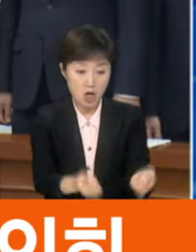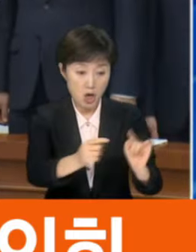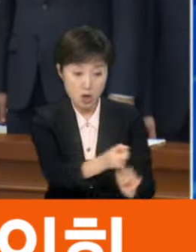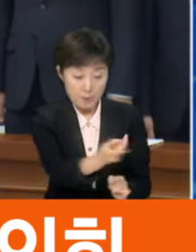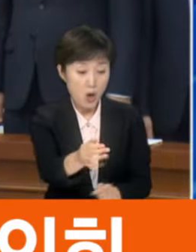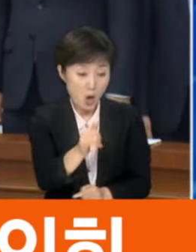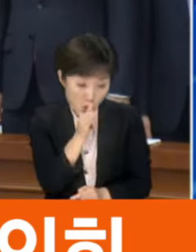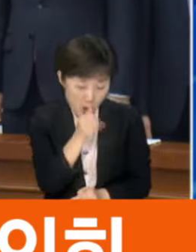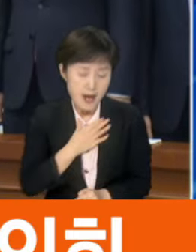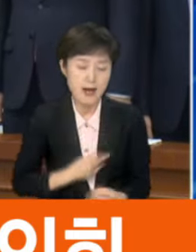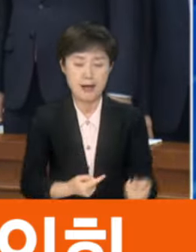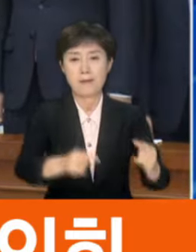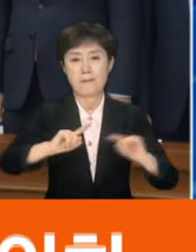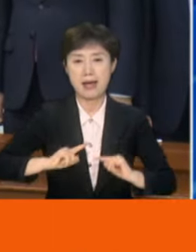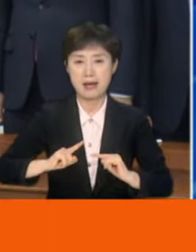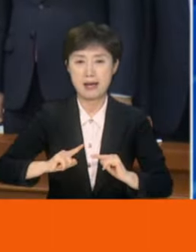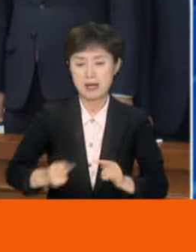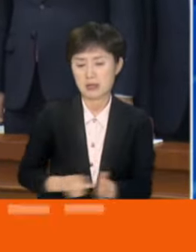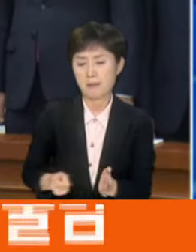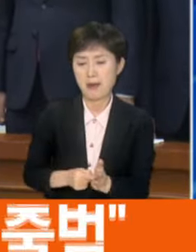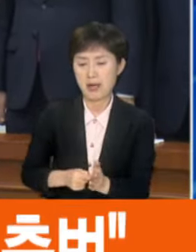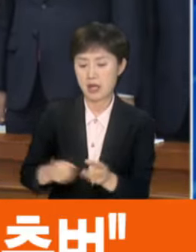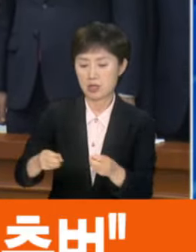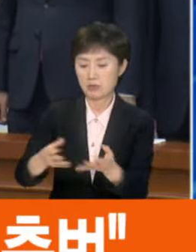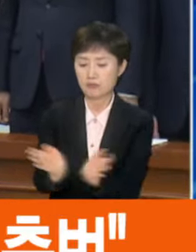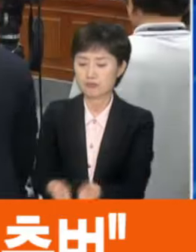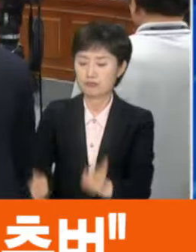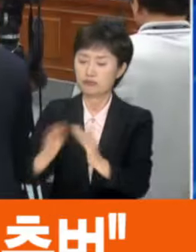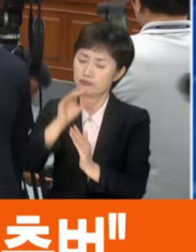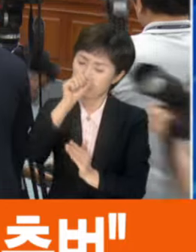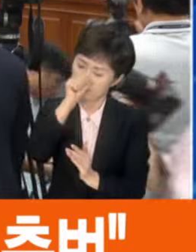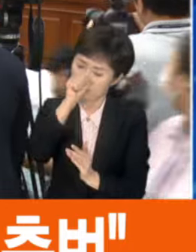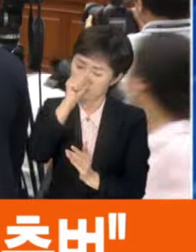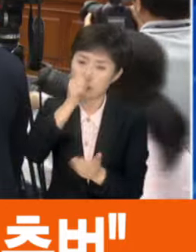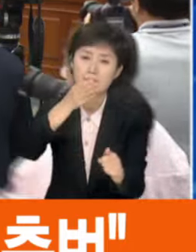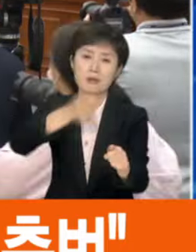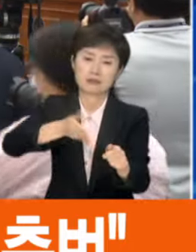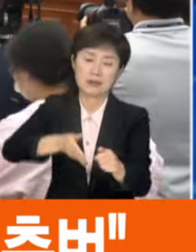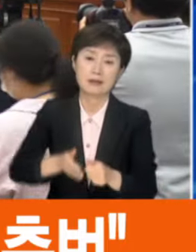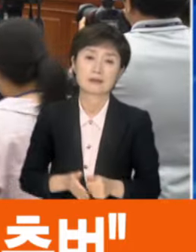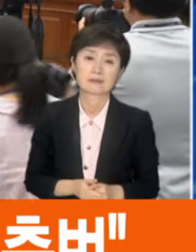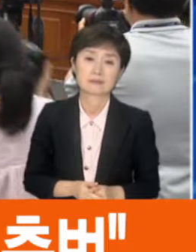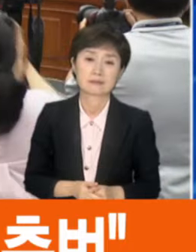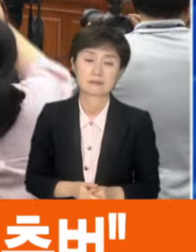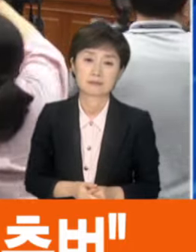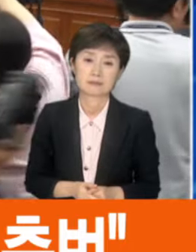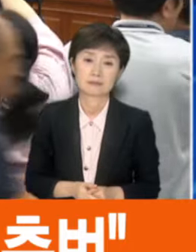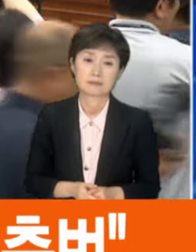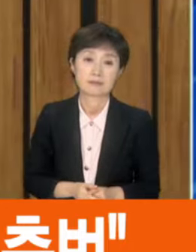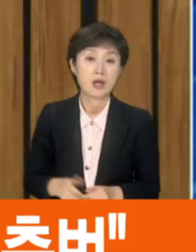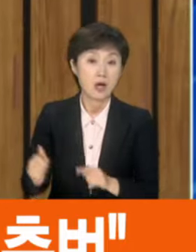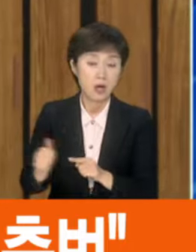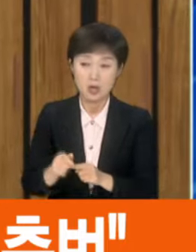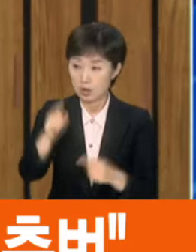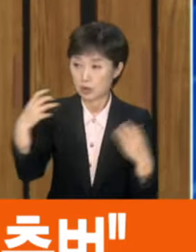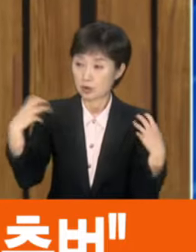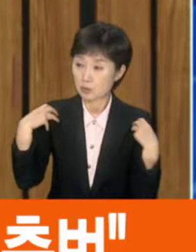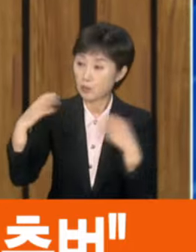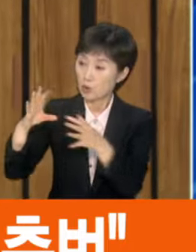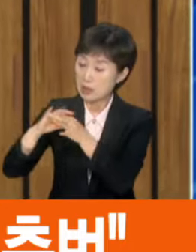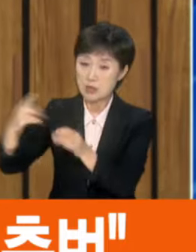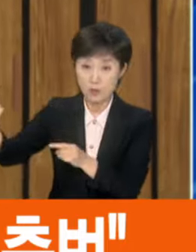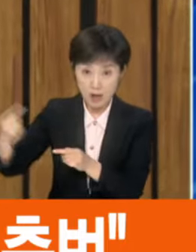합류시켜 추석 전에 여야 의정 협의체를 출범해야 한다는 걸 다시 한번 강조한 건데요 한 대표는 특히 정부측